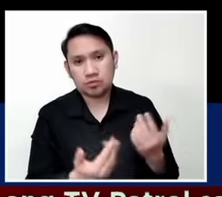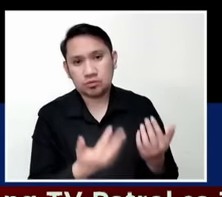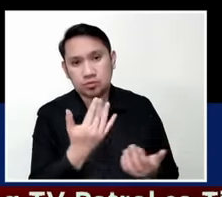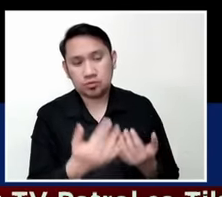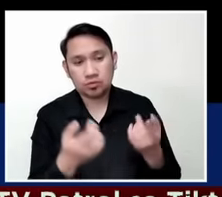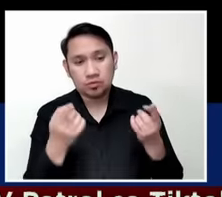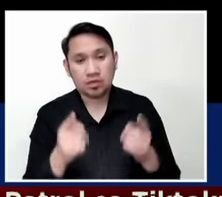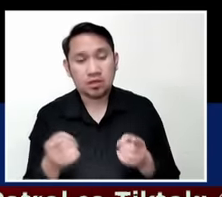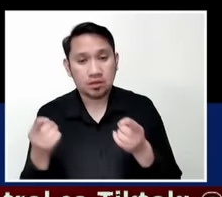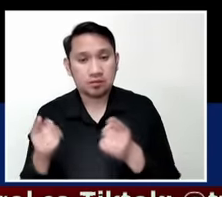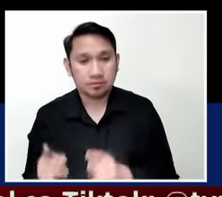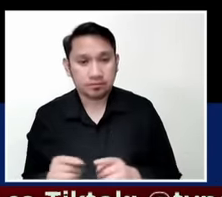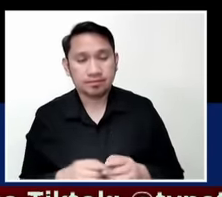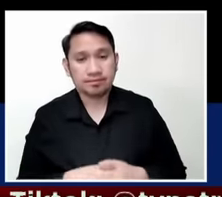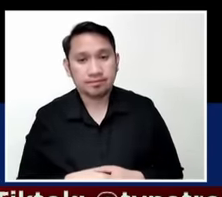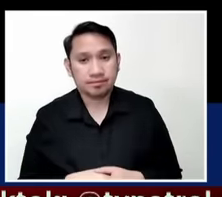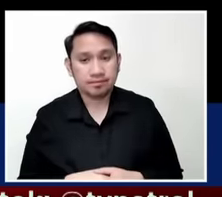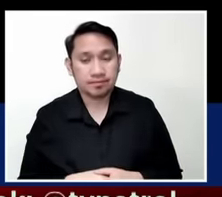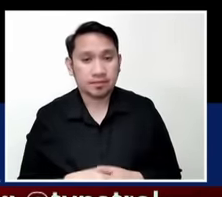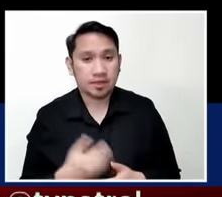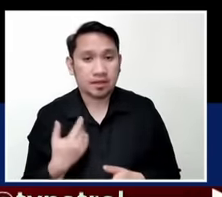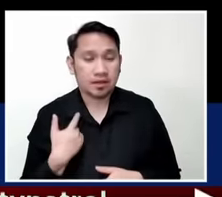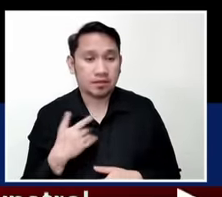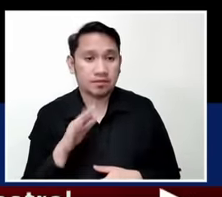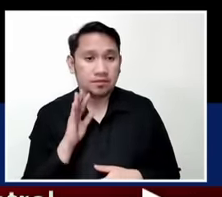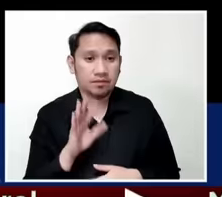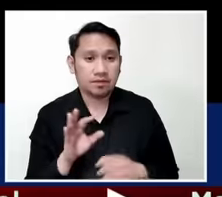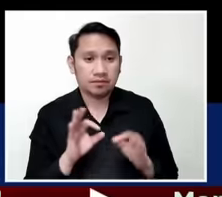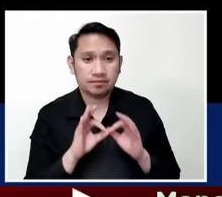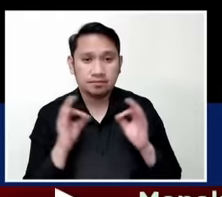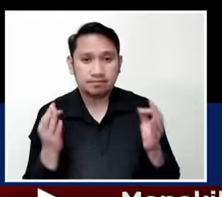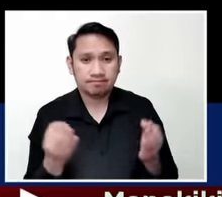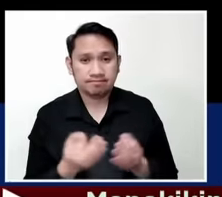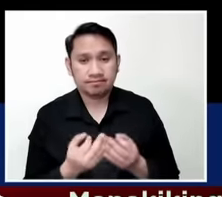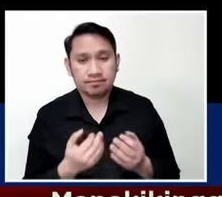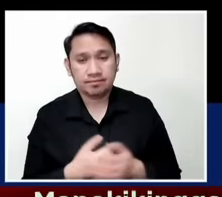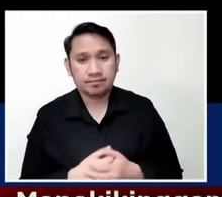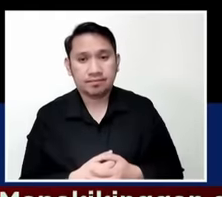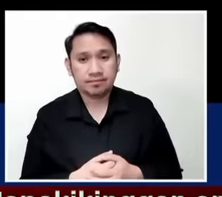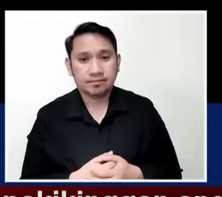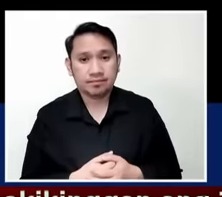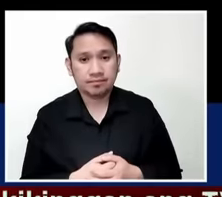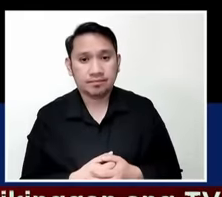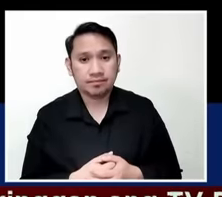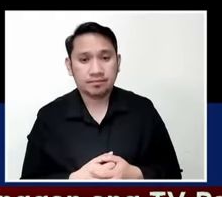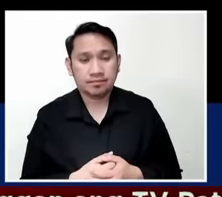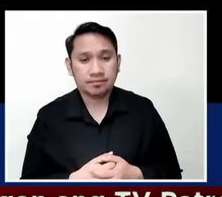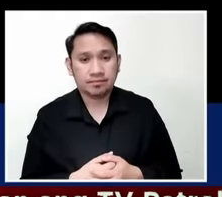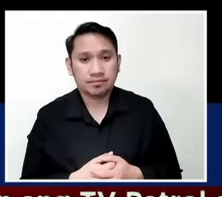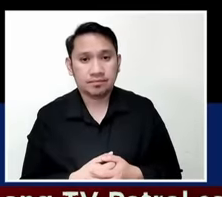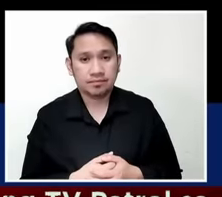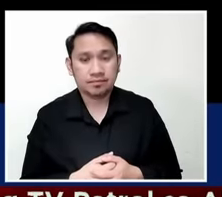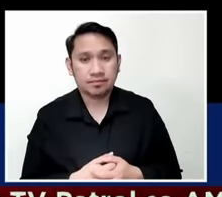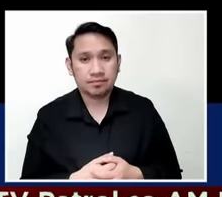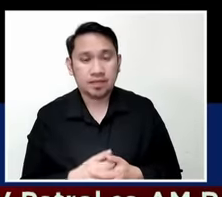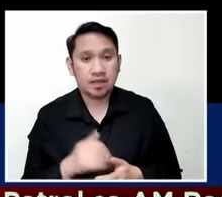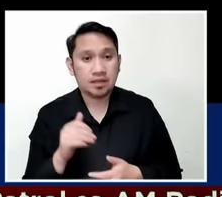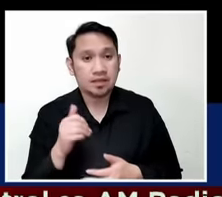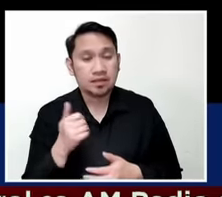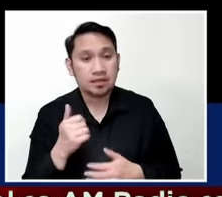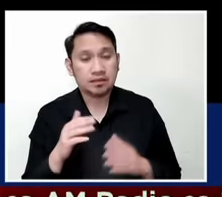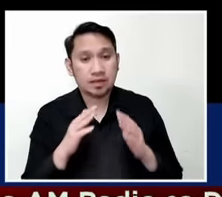Cebu City, kung saan limang pamilya ang naapektuhan. Sa Mandawi City, nasunog din ang 10 bahay sa Zone